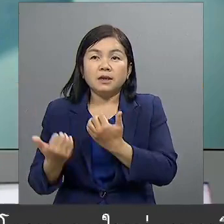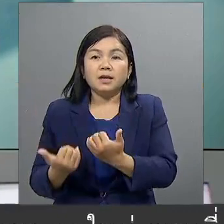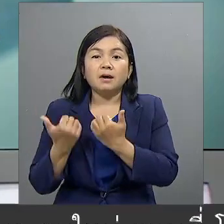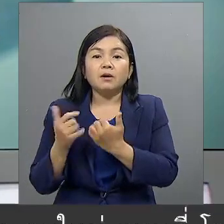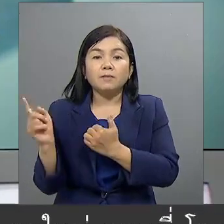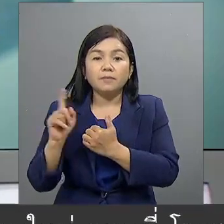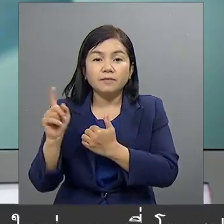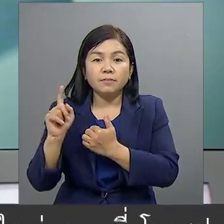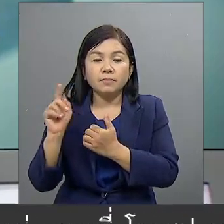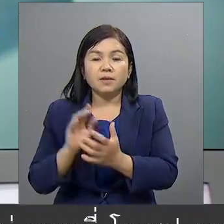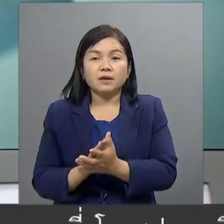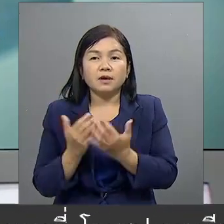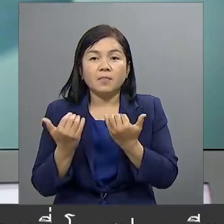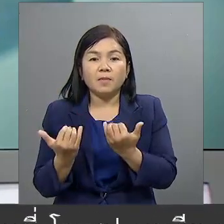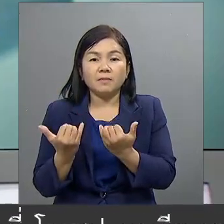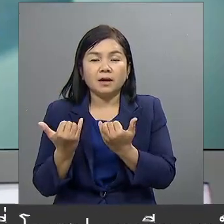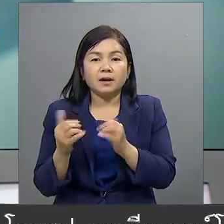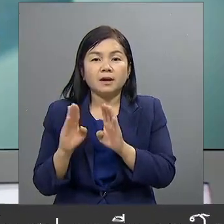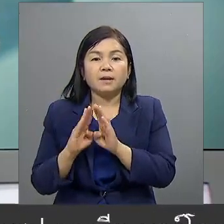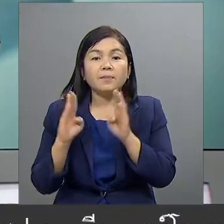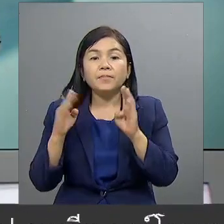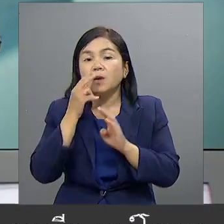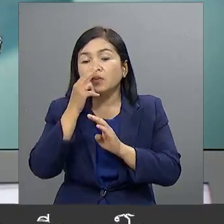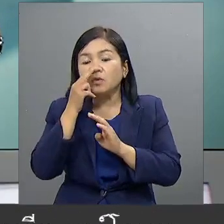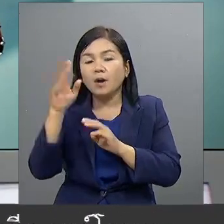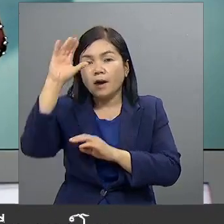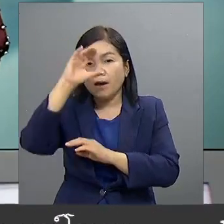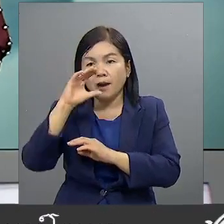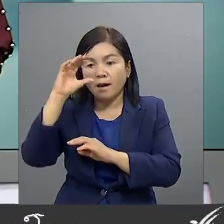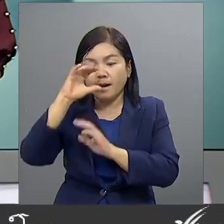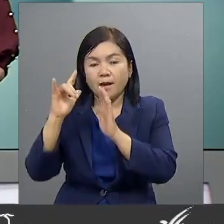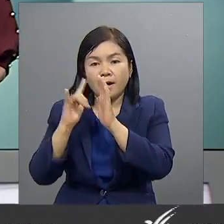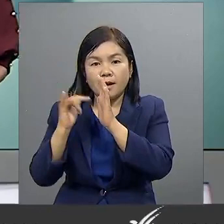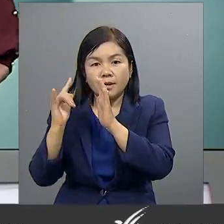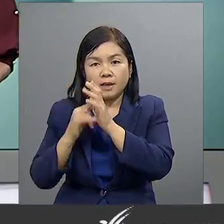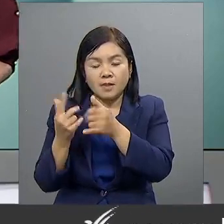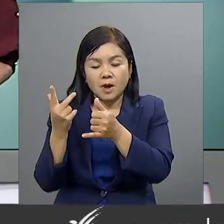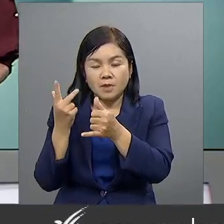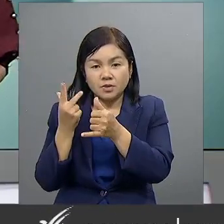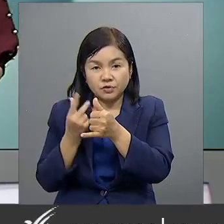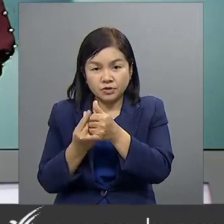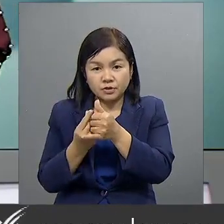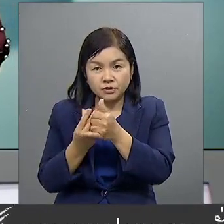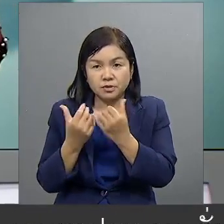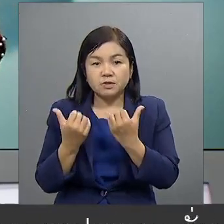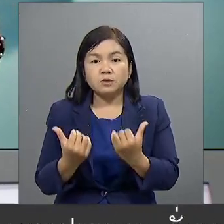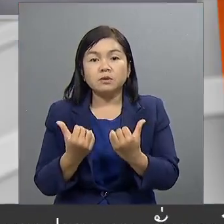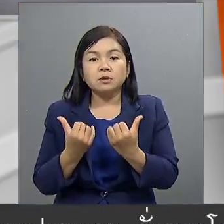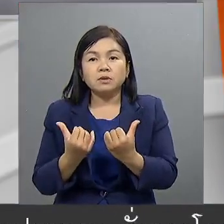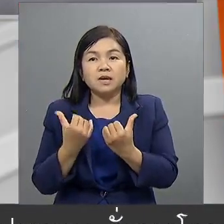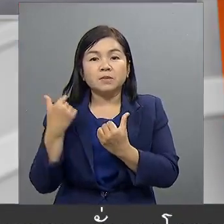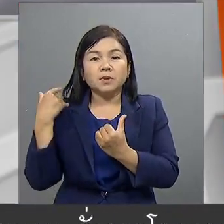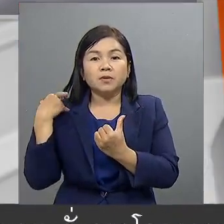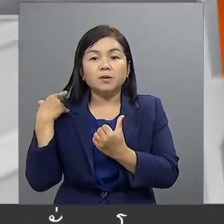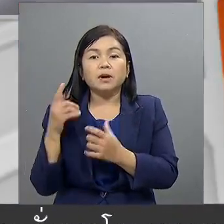าบาลเอกชนมีช่องทางที่จะไปจัดหาวัคซีนมาบริการเองได้มากขึ้นด้วยนะคะมีคำยืนยันที่มีมาอย่างต่